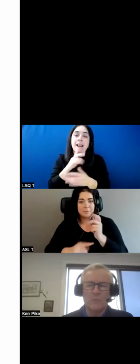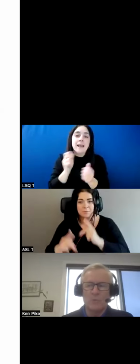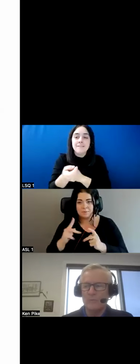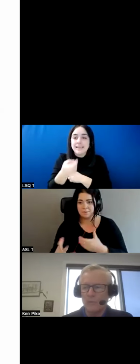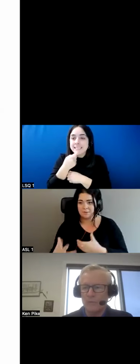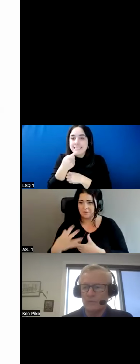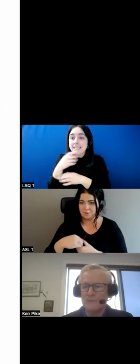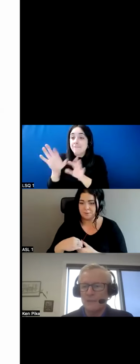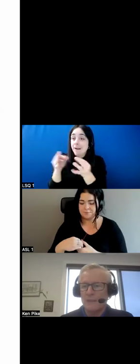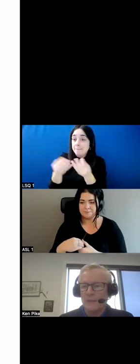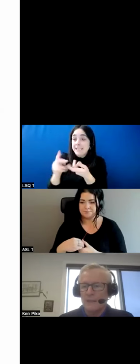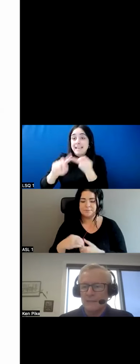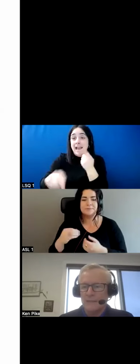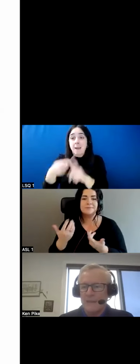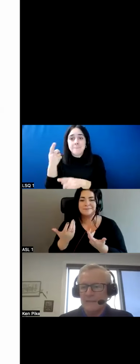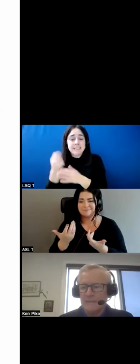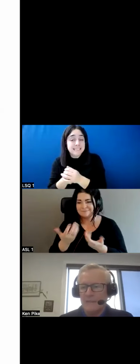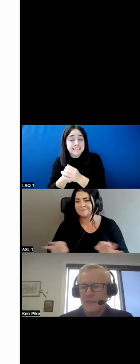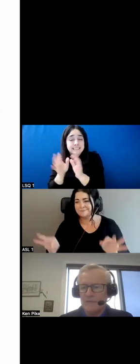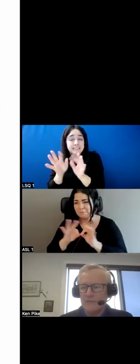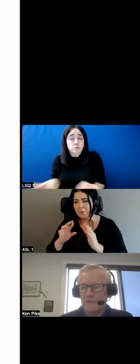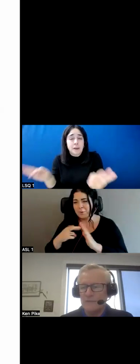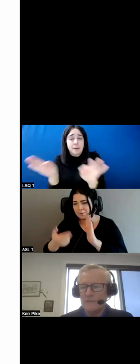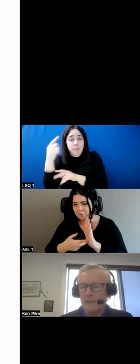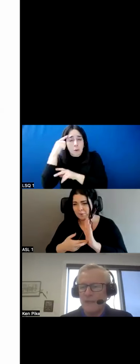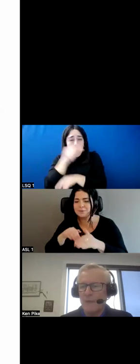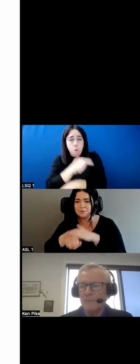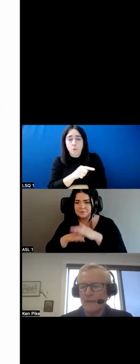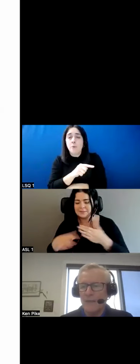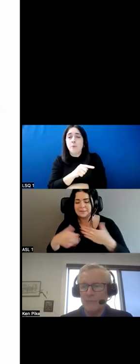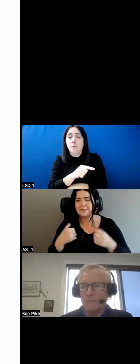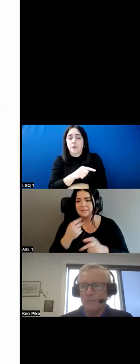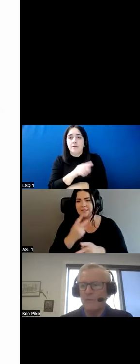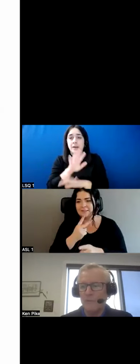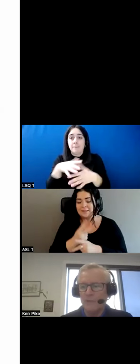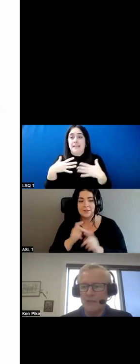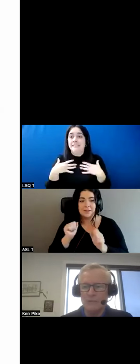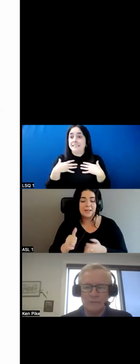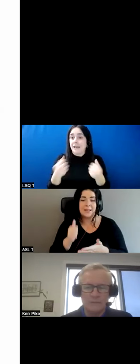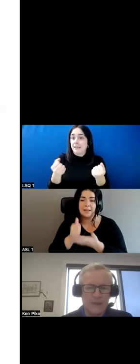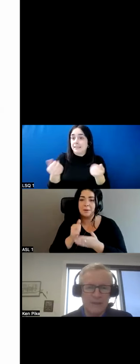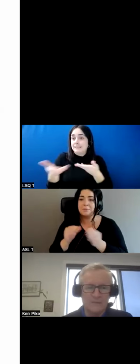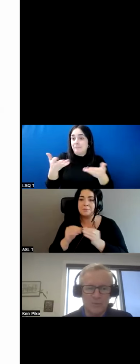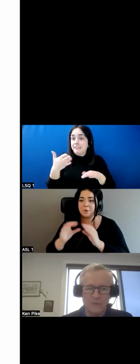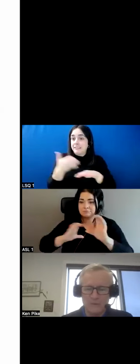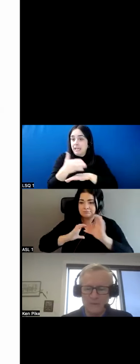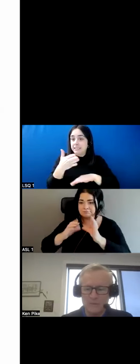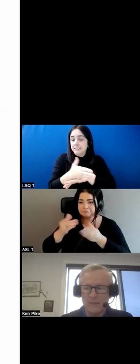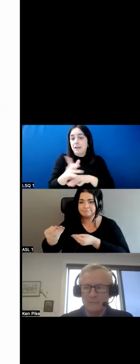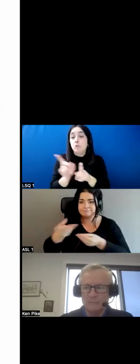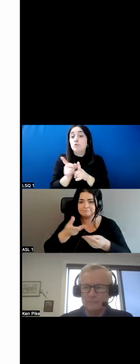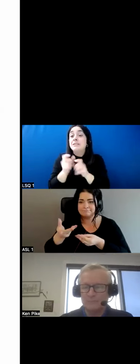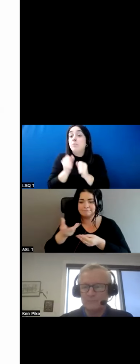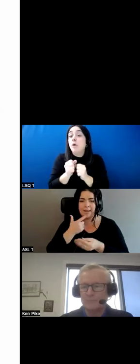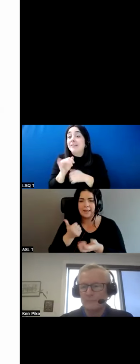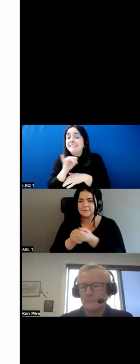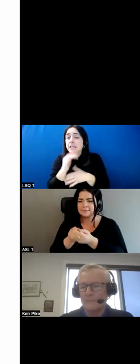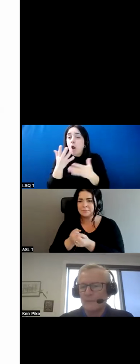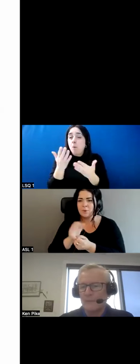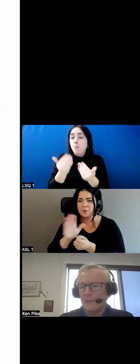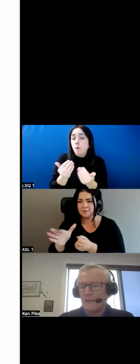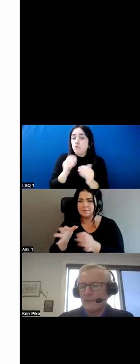de confiance. Ils jouent un rôle important dans l'accès aux services de santé et peuvent aider à la communication et à la prise